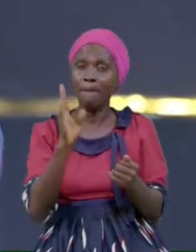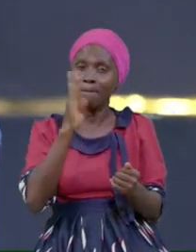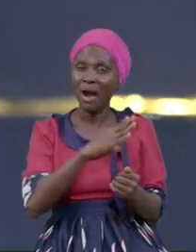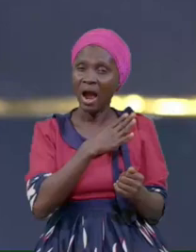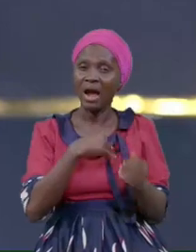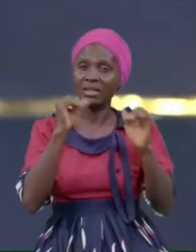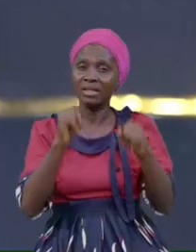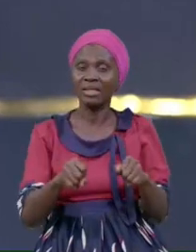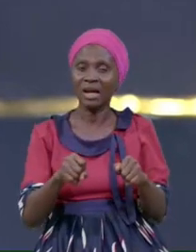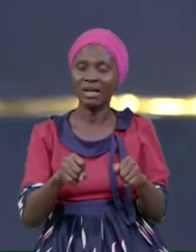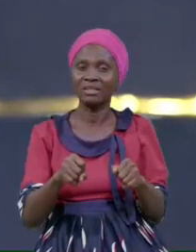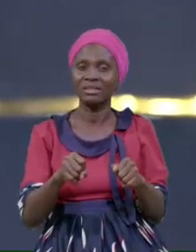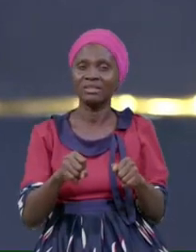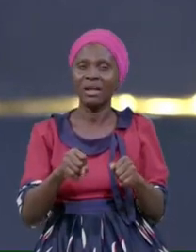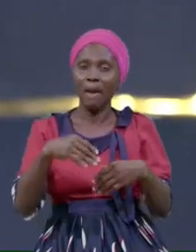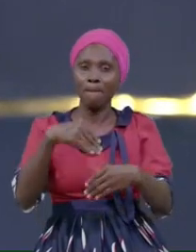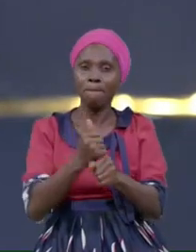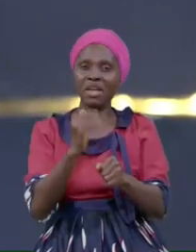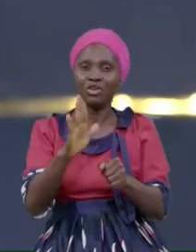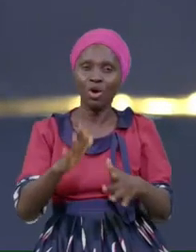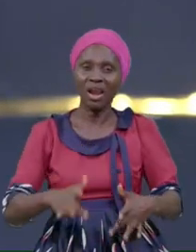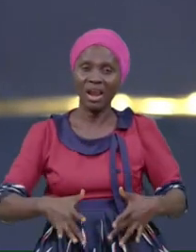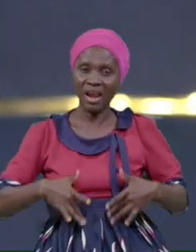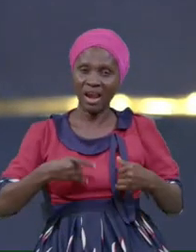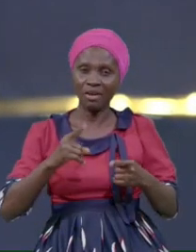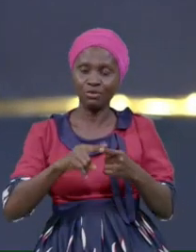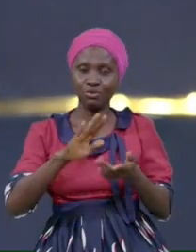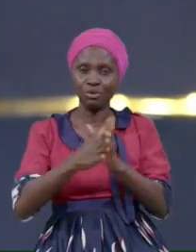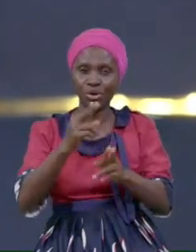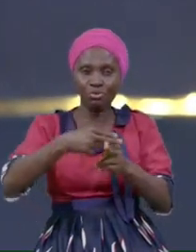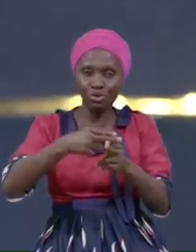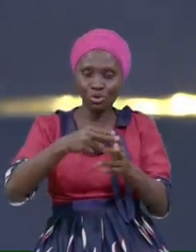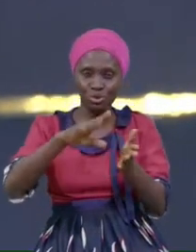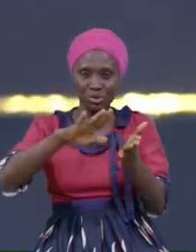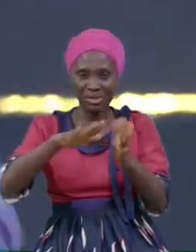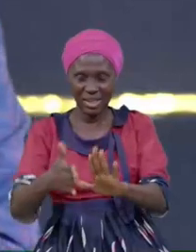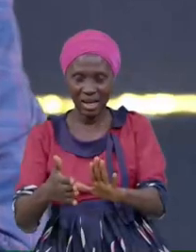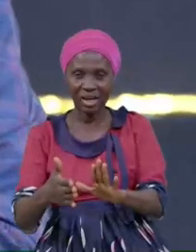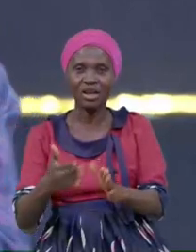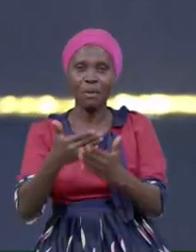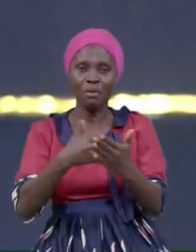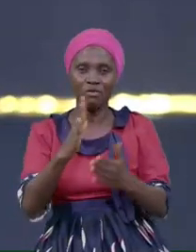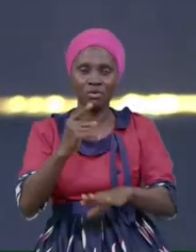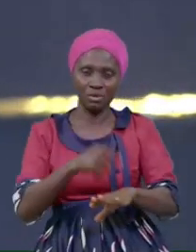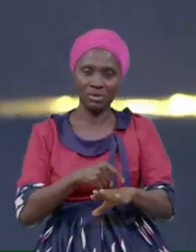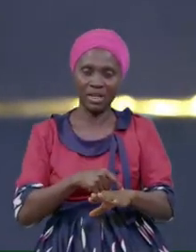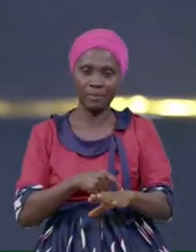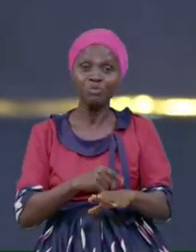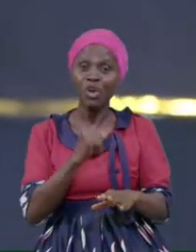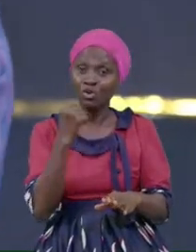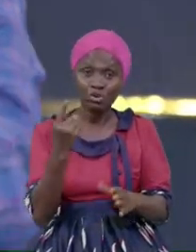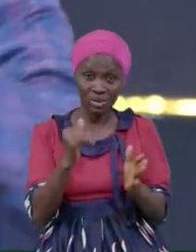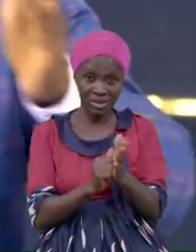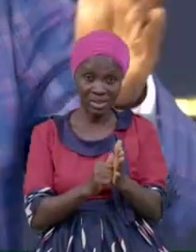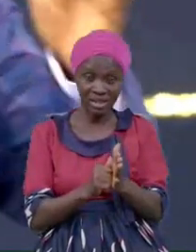vie. Et peut même couper plus de 10 ans, 20 ans de ta vie. Non seulement ça, même